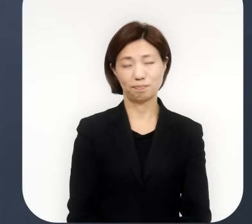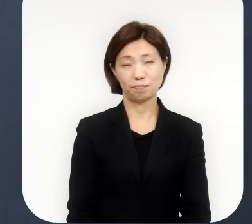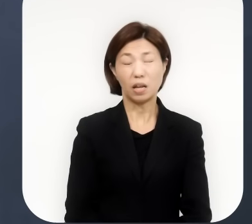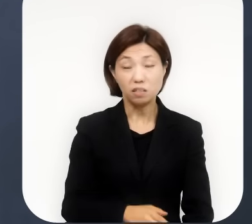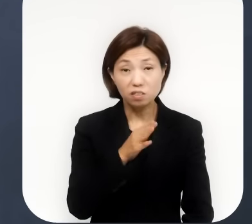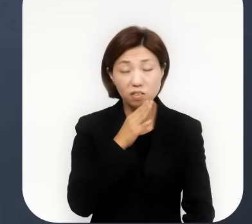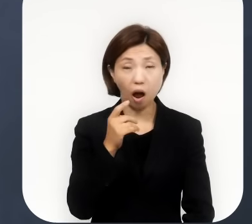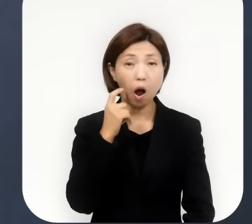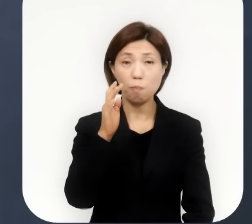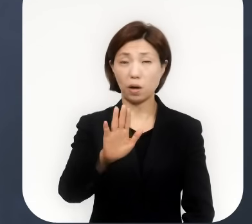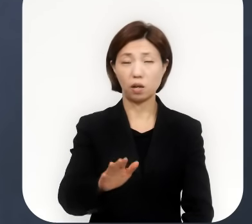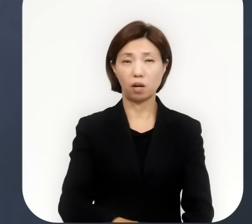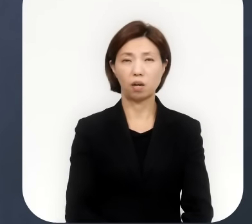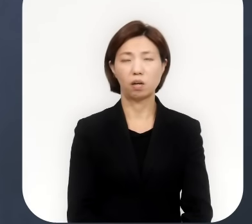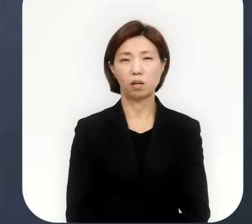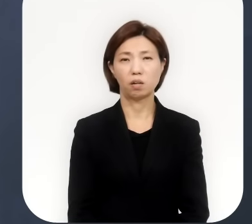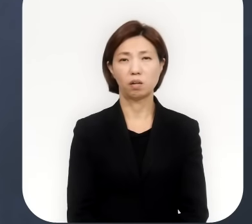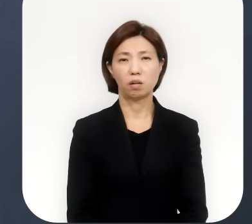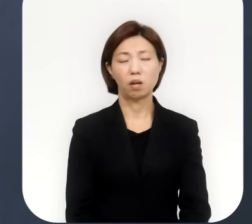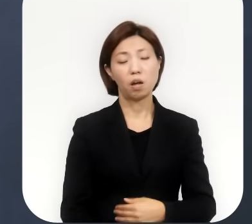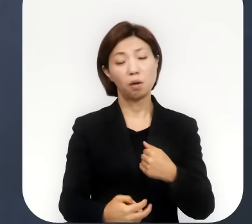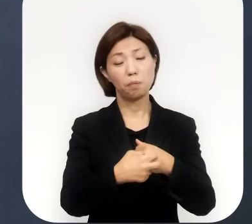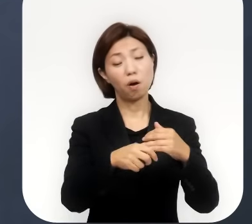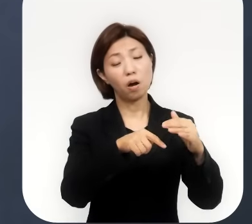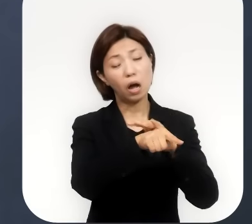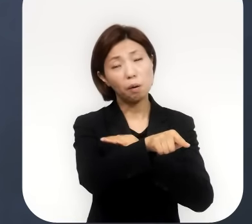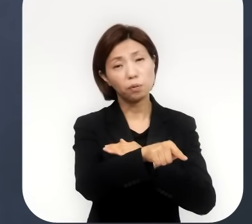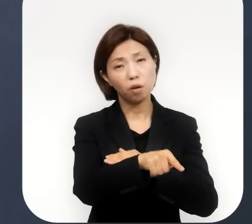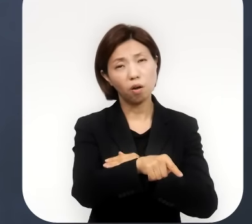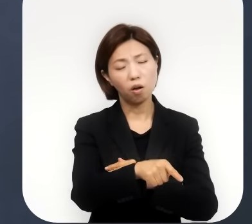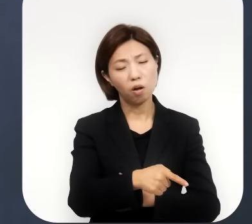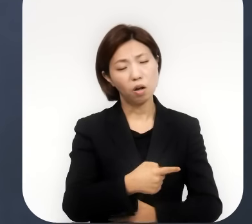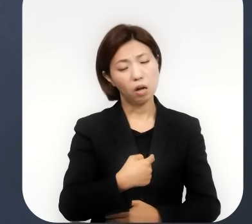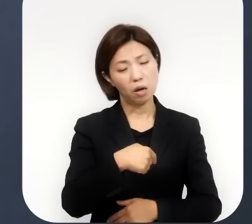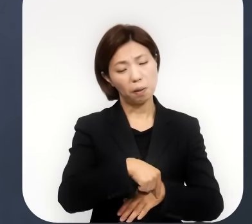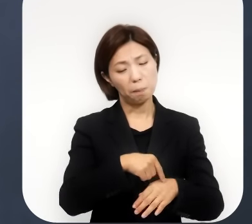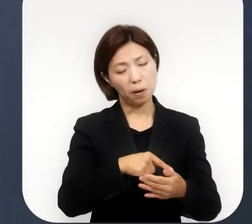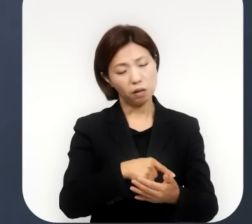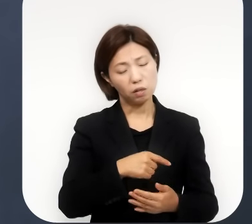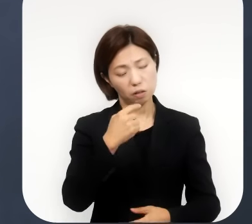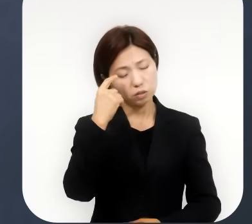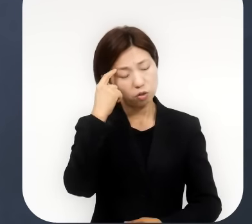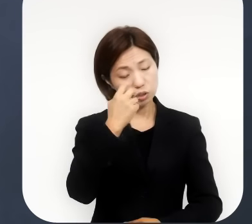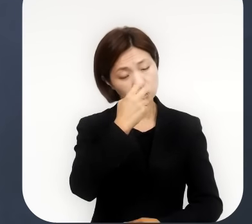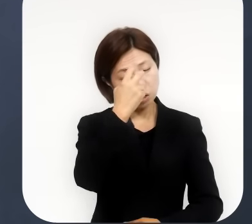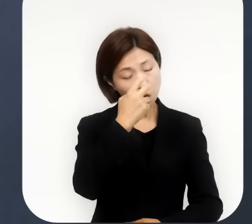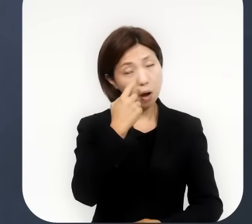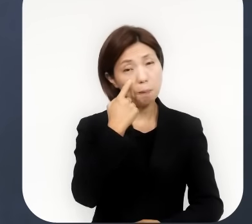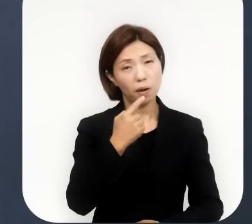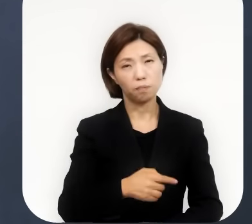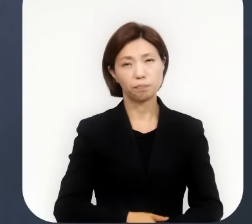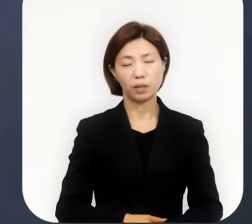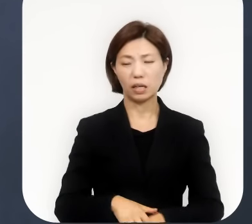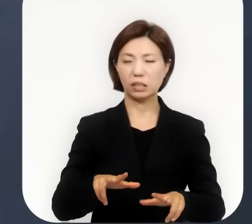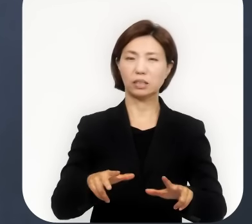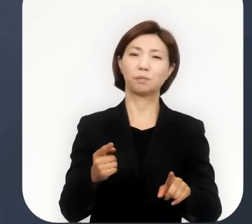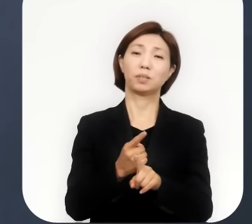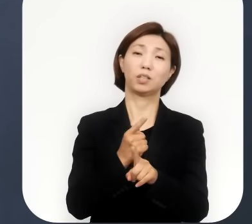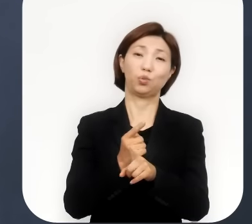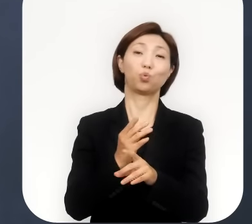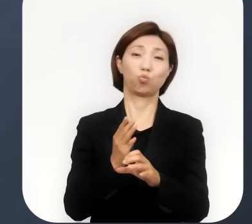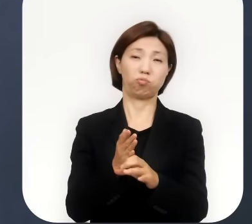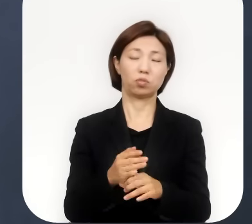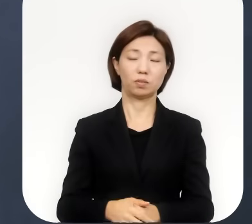되겠어요 정말이요 병원에 가서 한번 검진을 해 보세요 어네 치료 받고